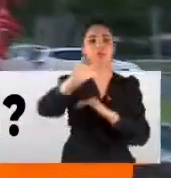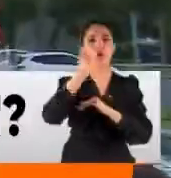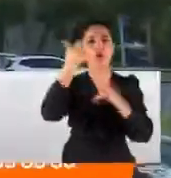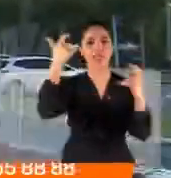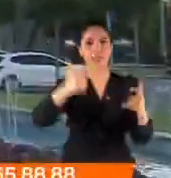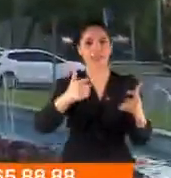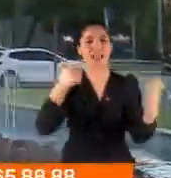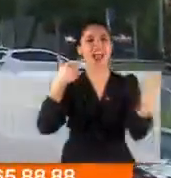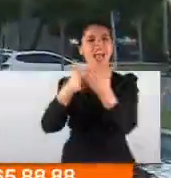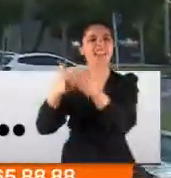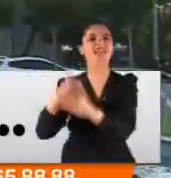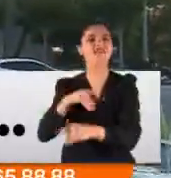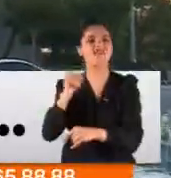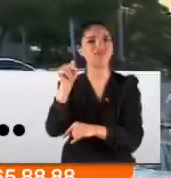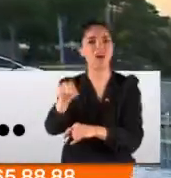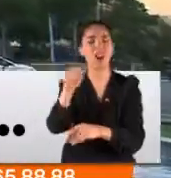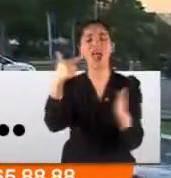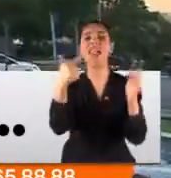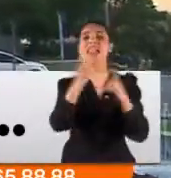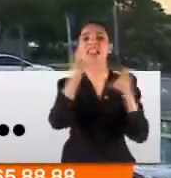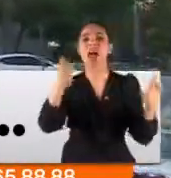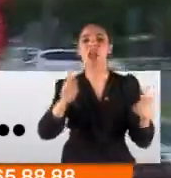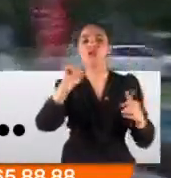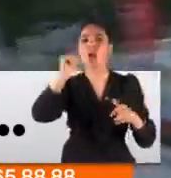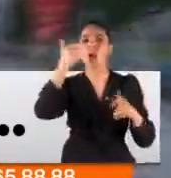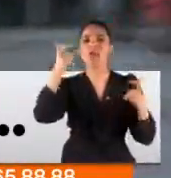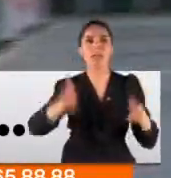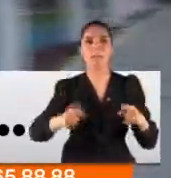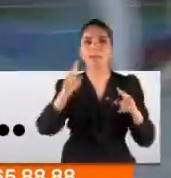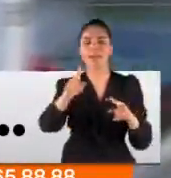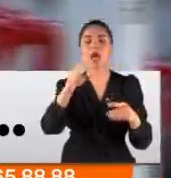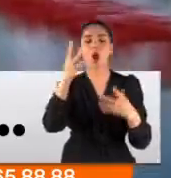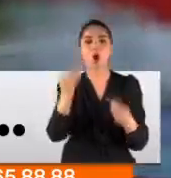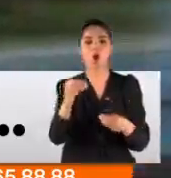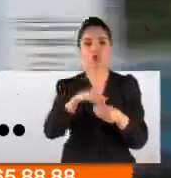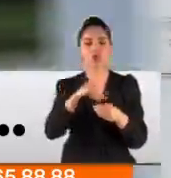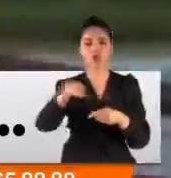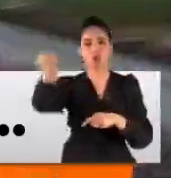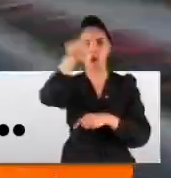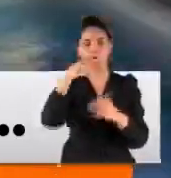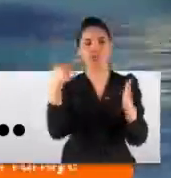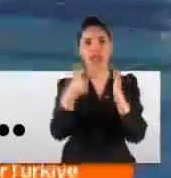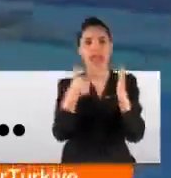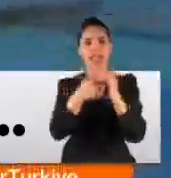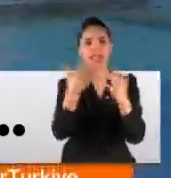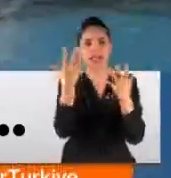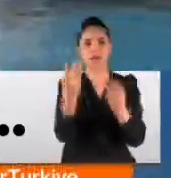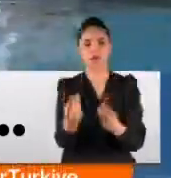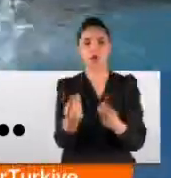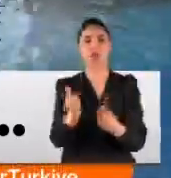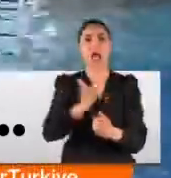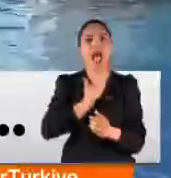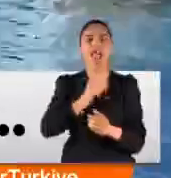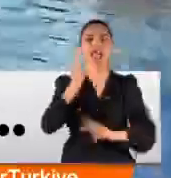noktalarını o gece hedef almışlardı. Ve Saraçhane'de önemli noktalardan bir tanesi olduğu için onların hedefleri arasındaydı. Asker